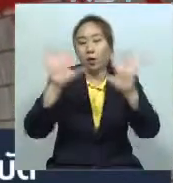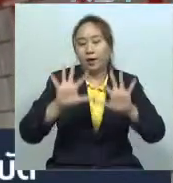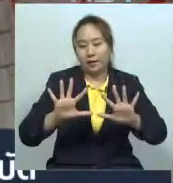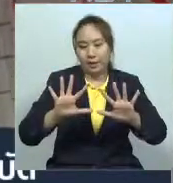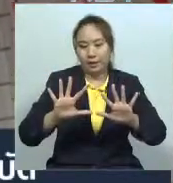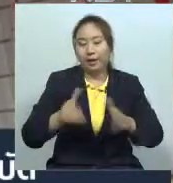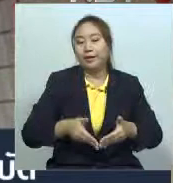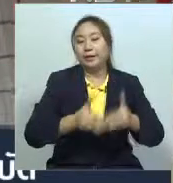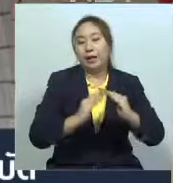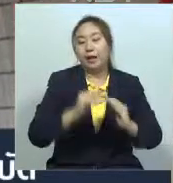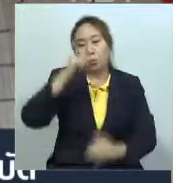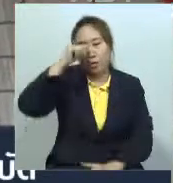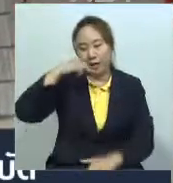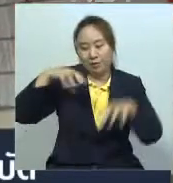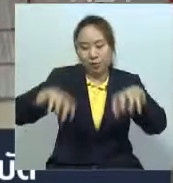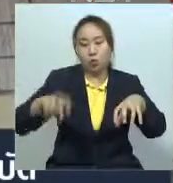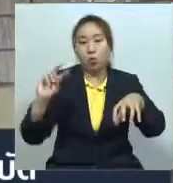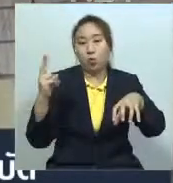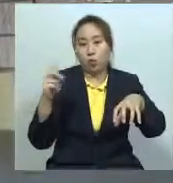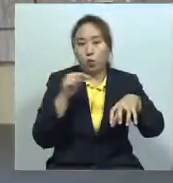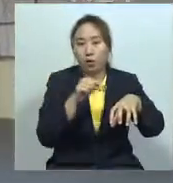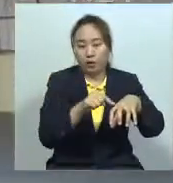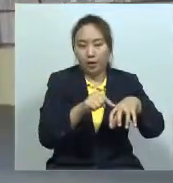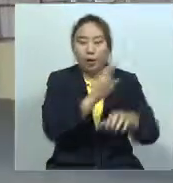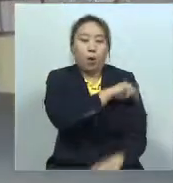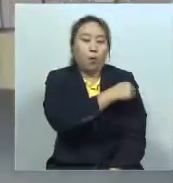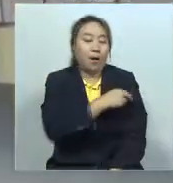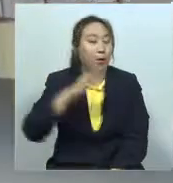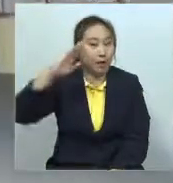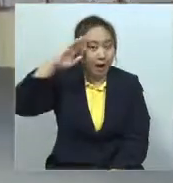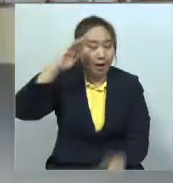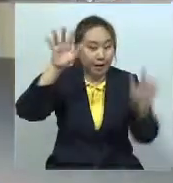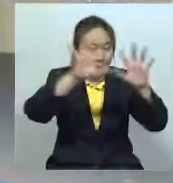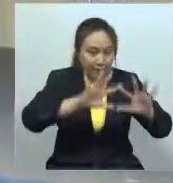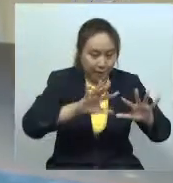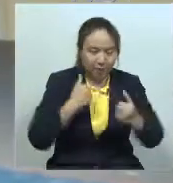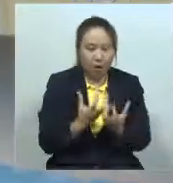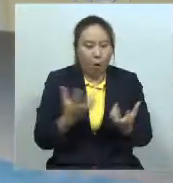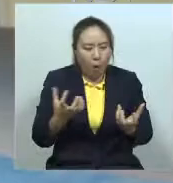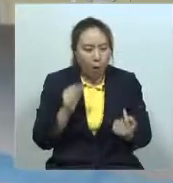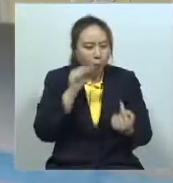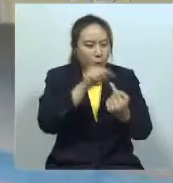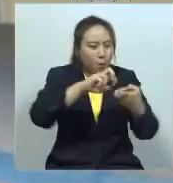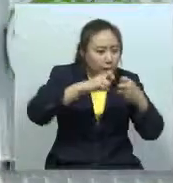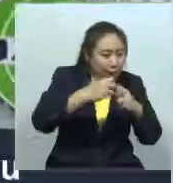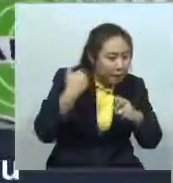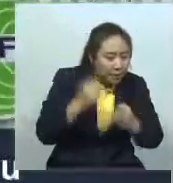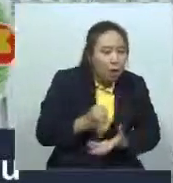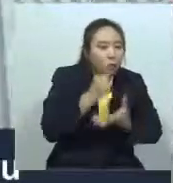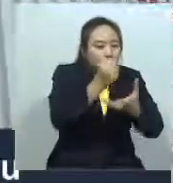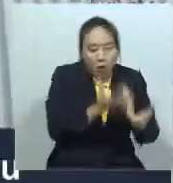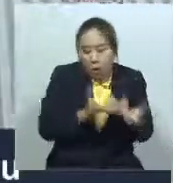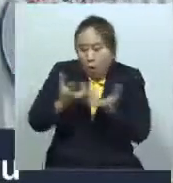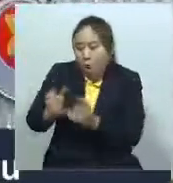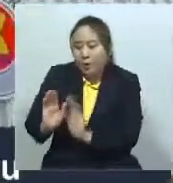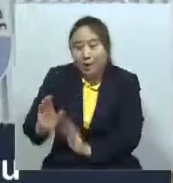ซึ่งตั้งอยู่ในประเทศไทยจำนวน2ศูนย์คือศูนย์การแพทย์ทหารอาเซียนและคลังเก็บสิ่งของช่วยเหลือทางไกลอาเซียนโดยคลังเก็บสิ่ง